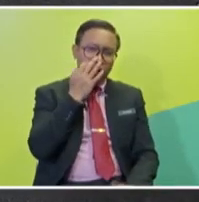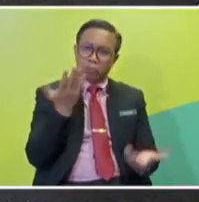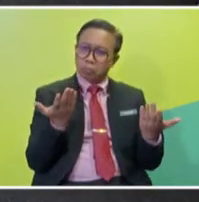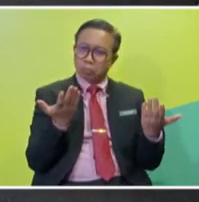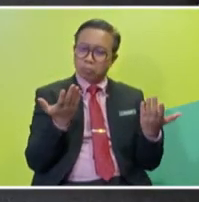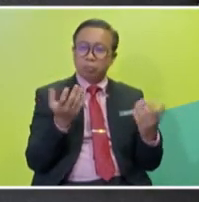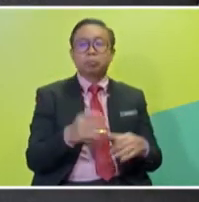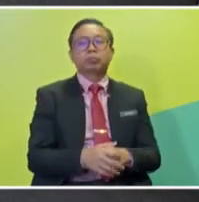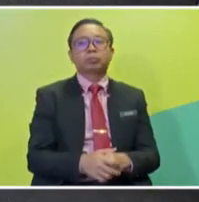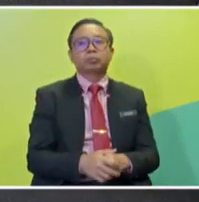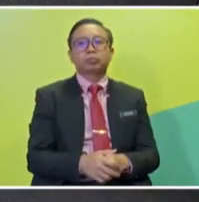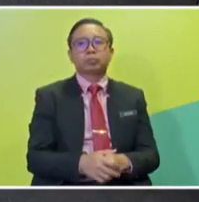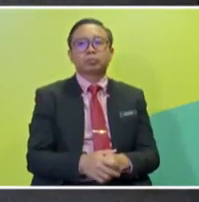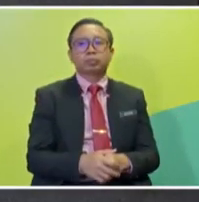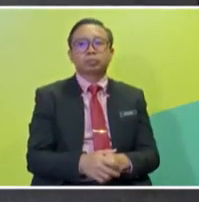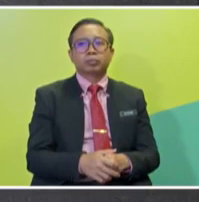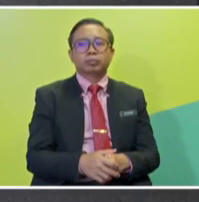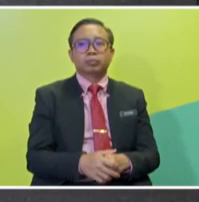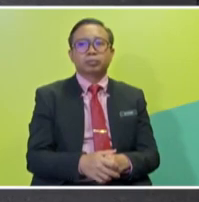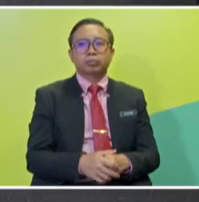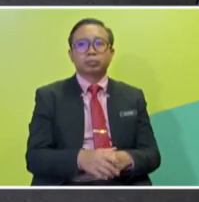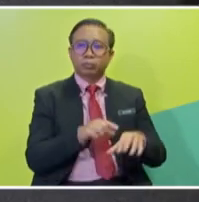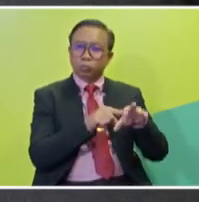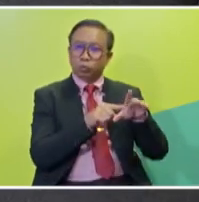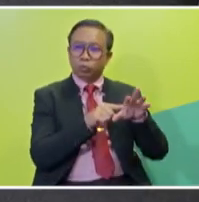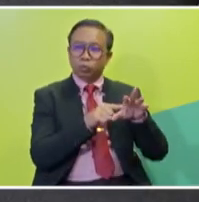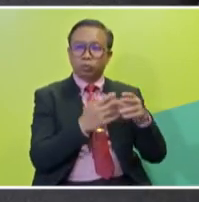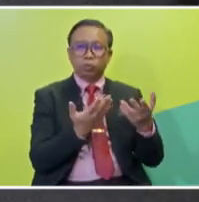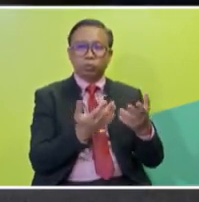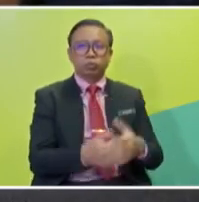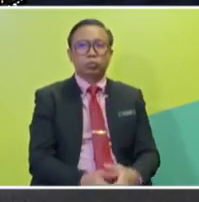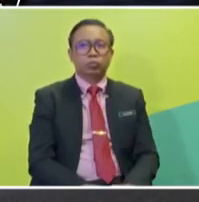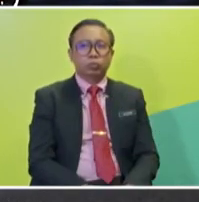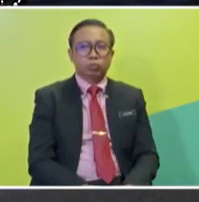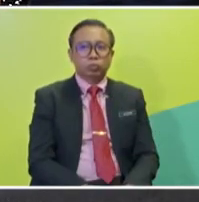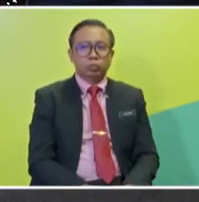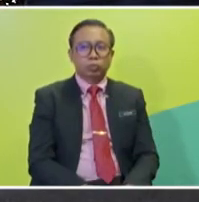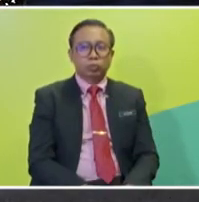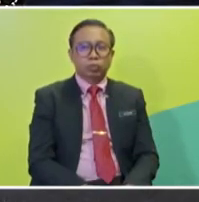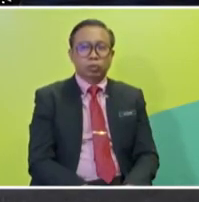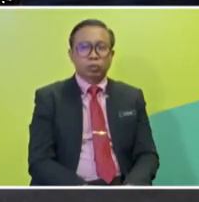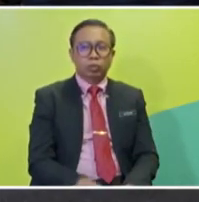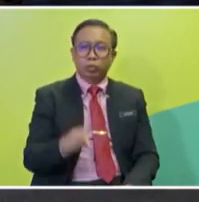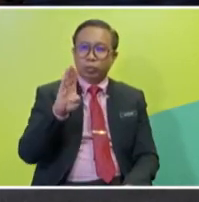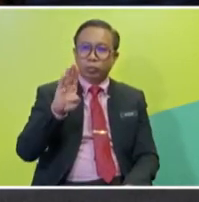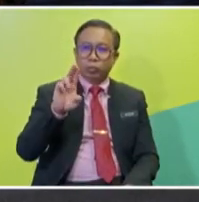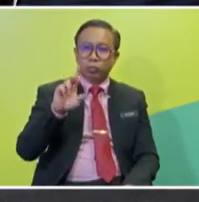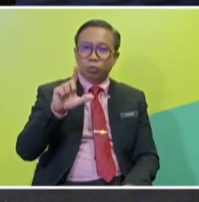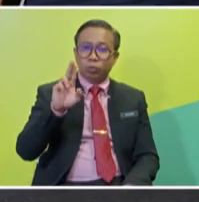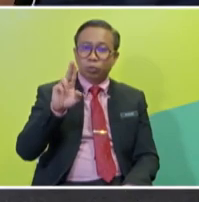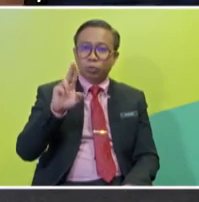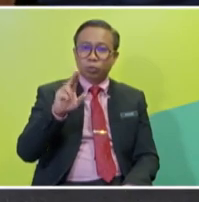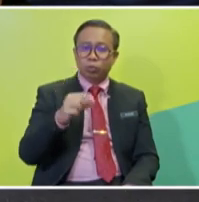lebih bulu pelepah atau lebih dekat bulu halus oke silakan Oke